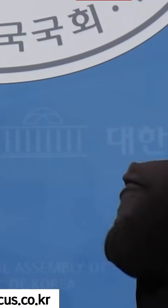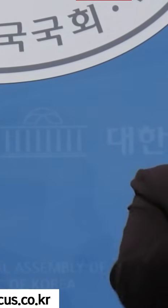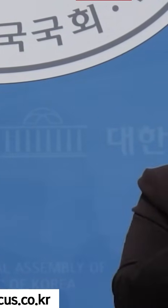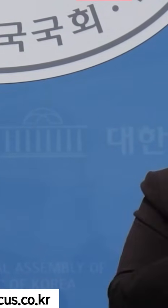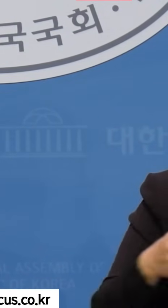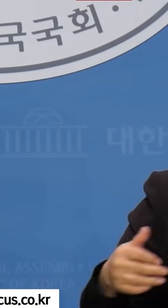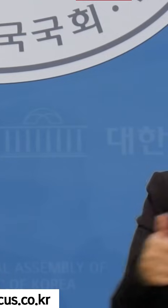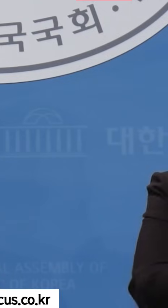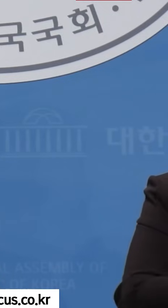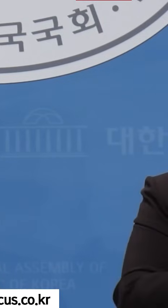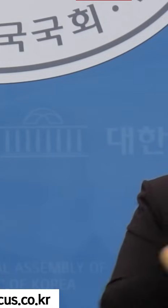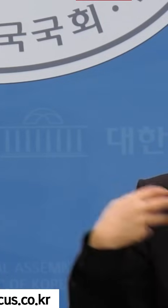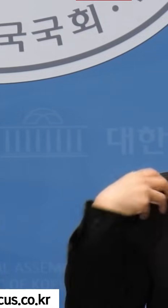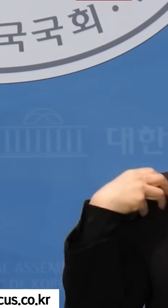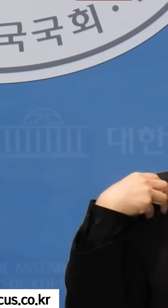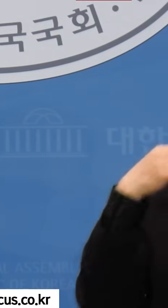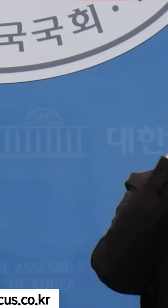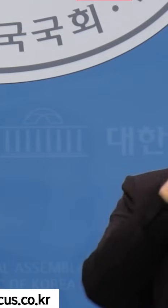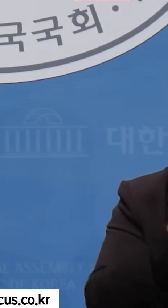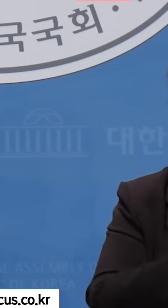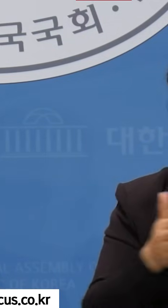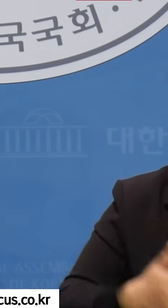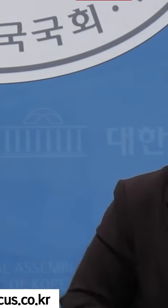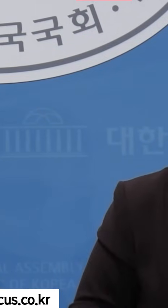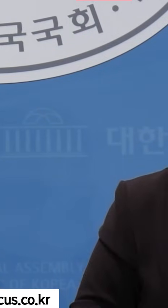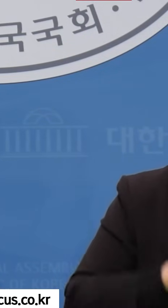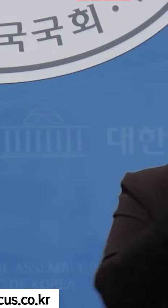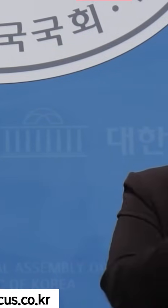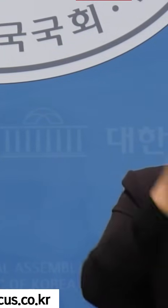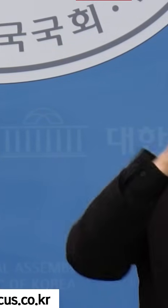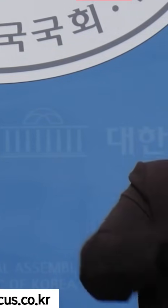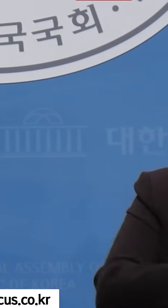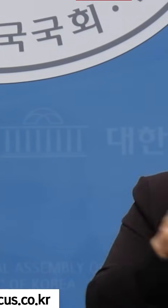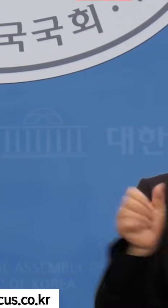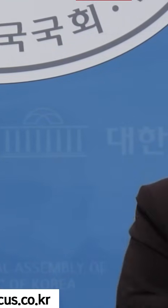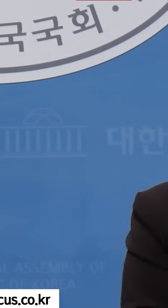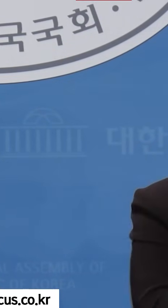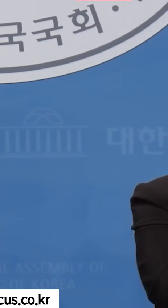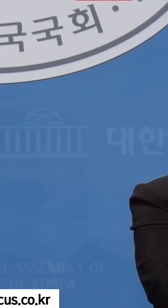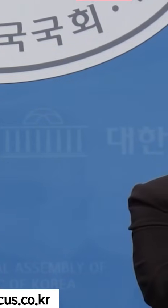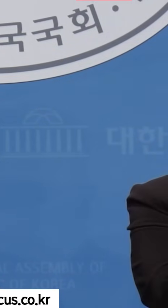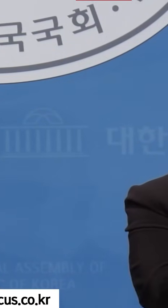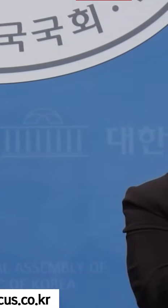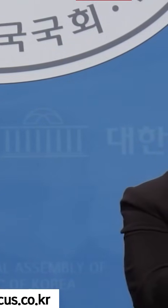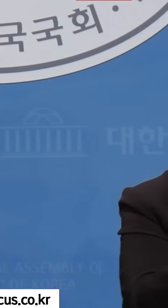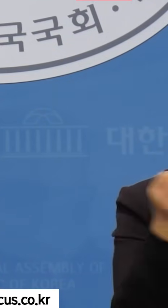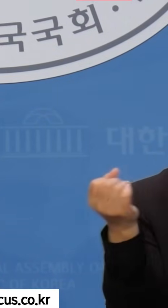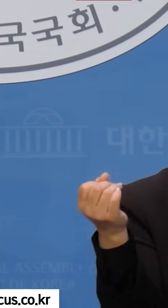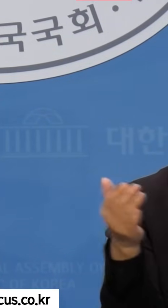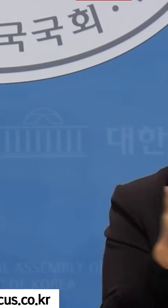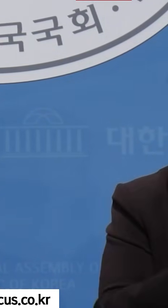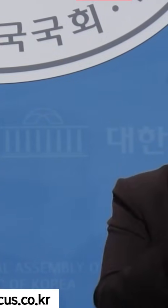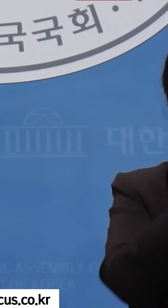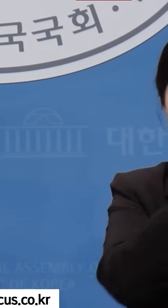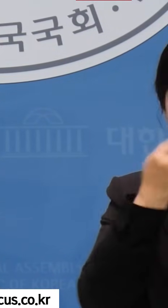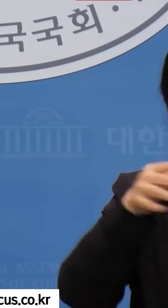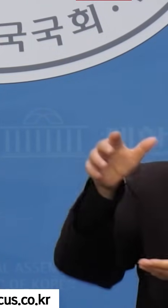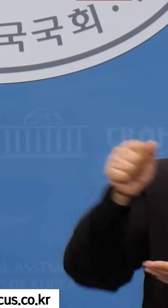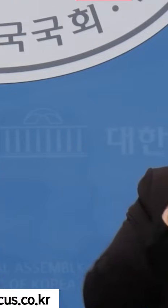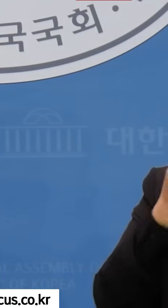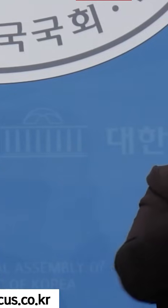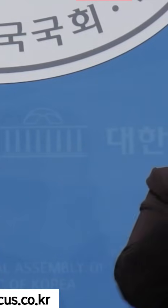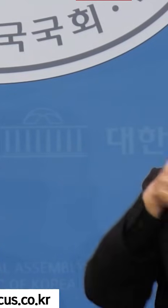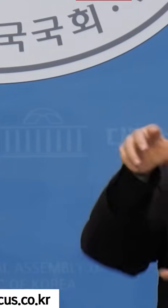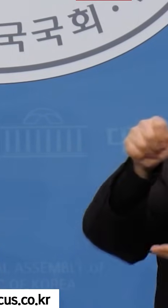국민재산찾기위원으로서 이미 국민적 관심사가 된 사건에 대해서 객관적으로 나온 자료들을 근거로